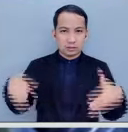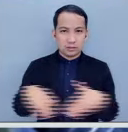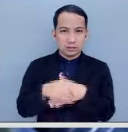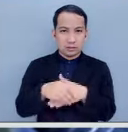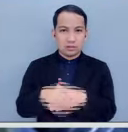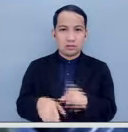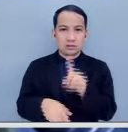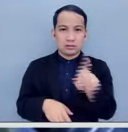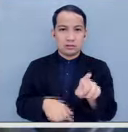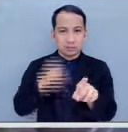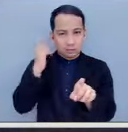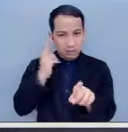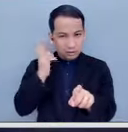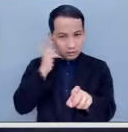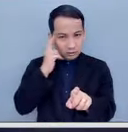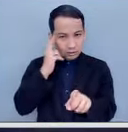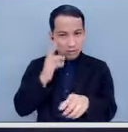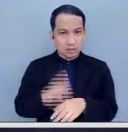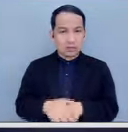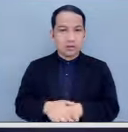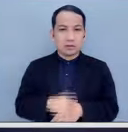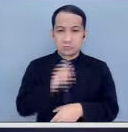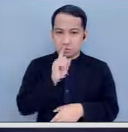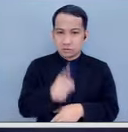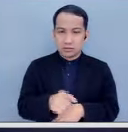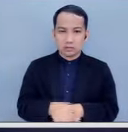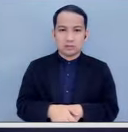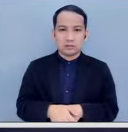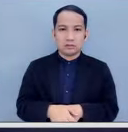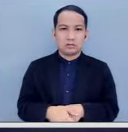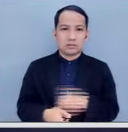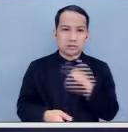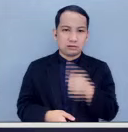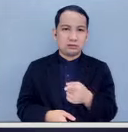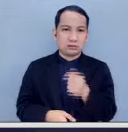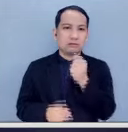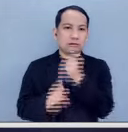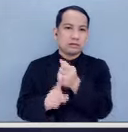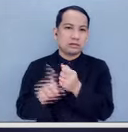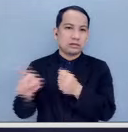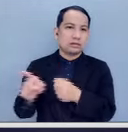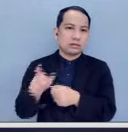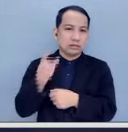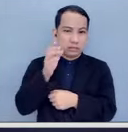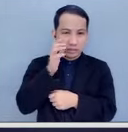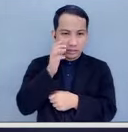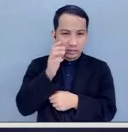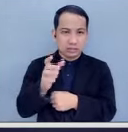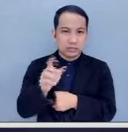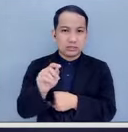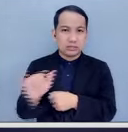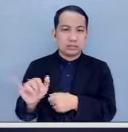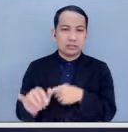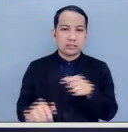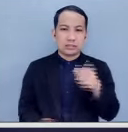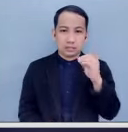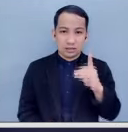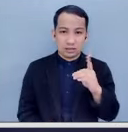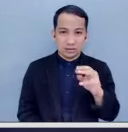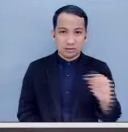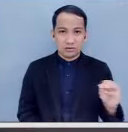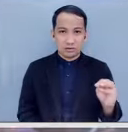ang tunay na dahilan sa huli May tirada pa rin si ch laban kay domin